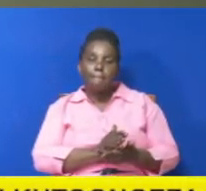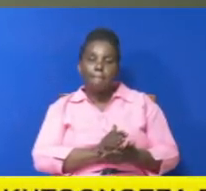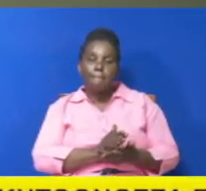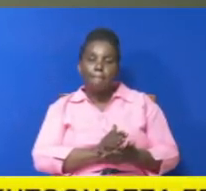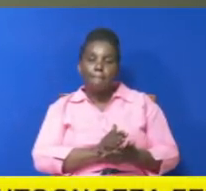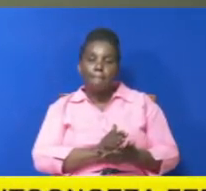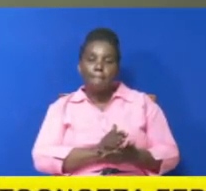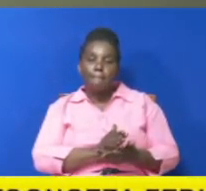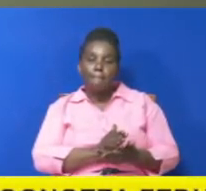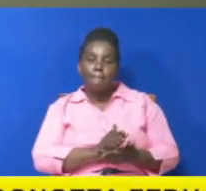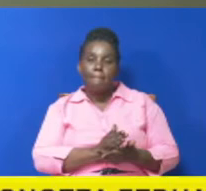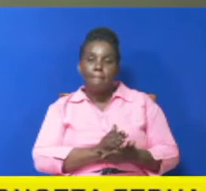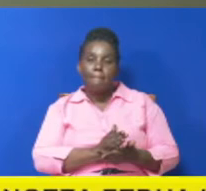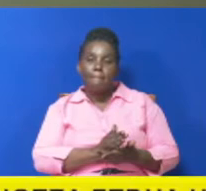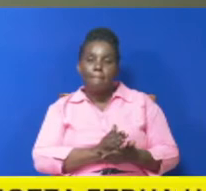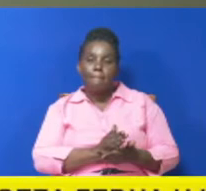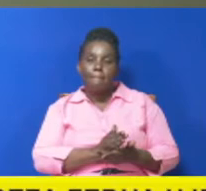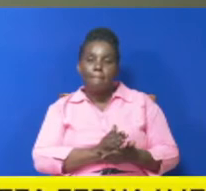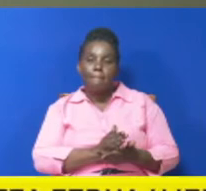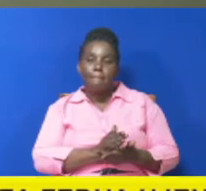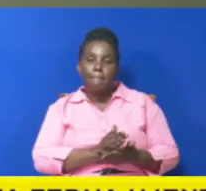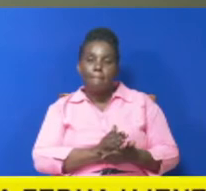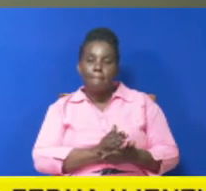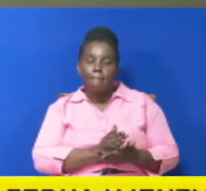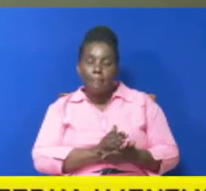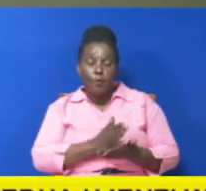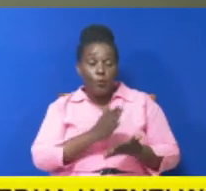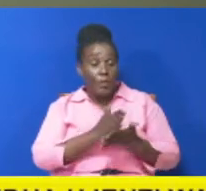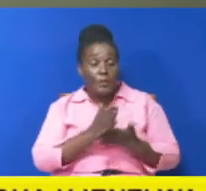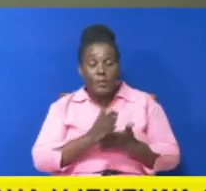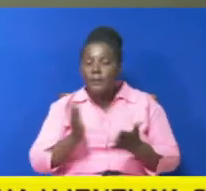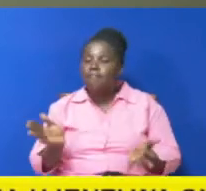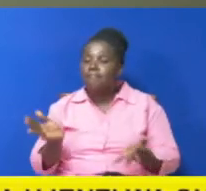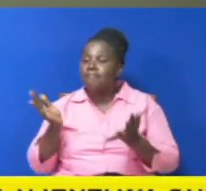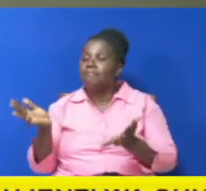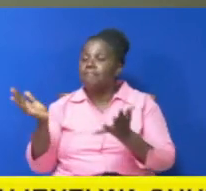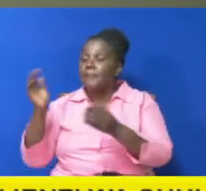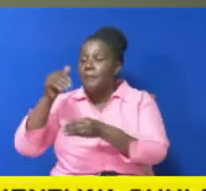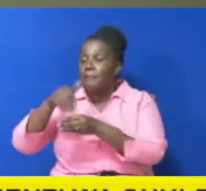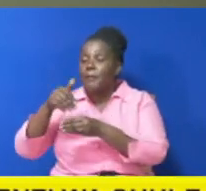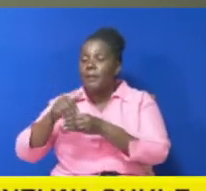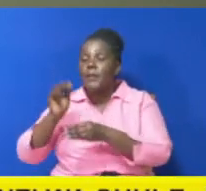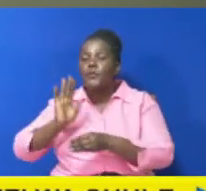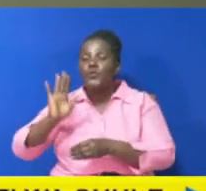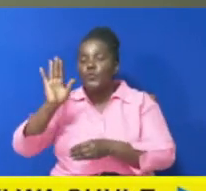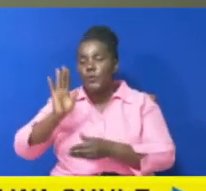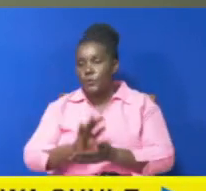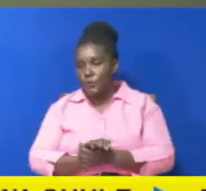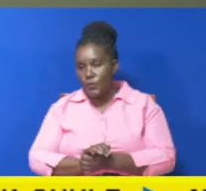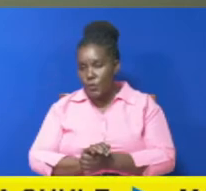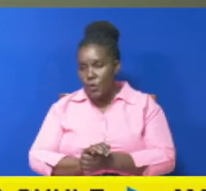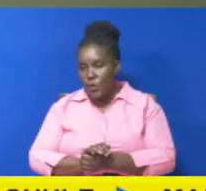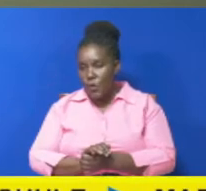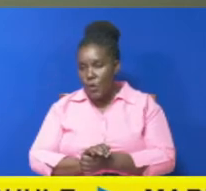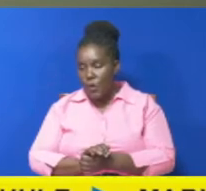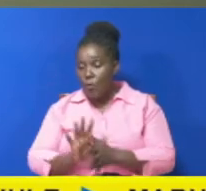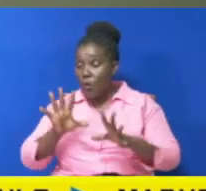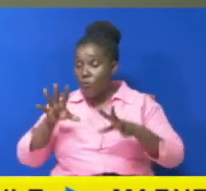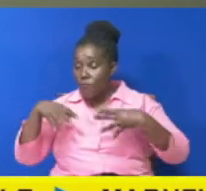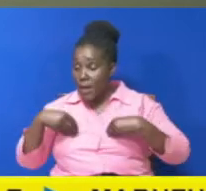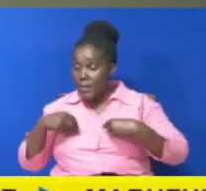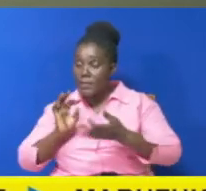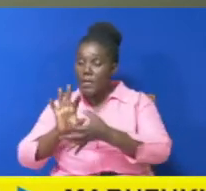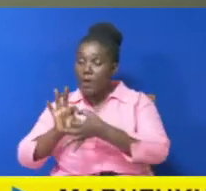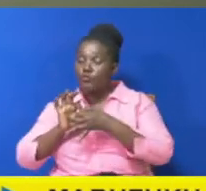wanaunga mkono na kuwashajiisha wanachama wao na wafuasi wao kushiriki kikamilifu